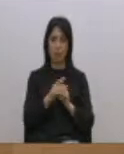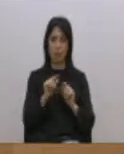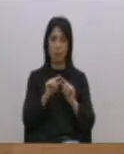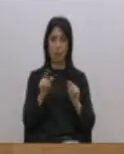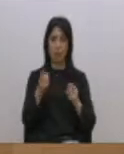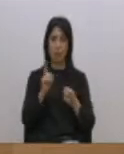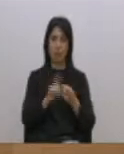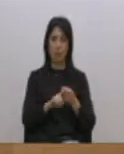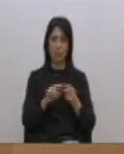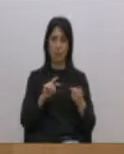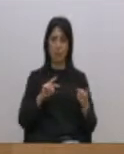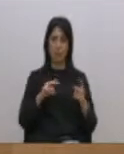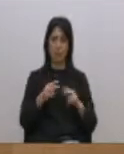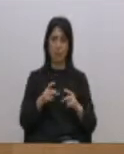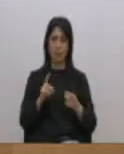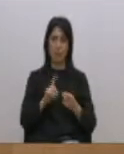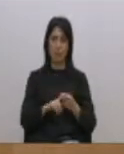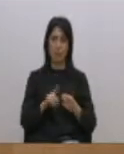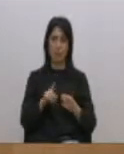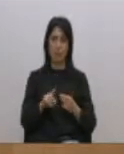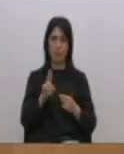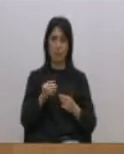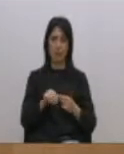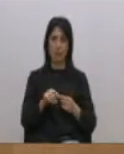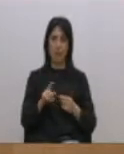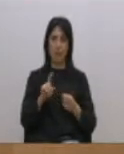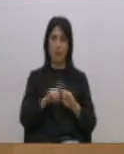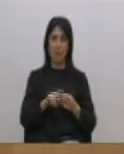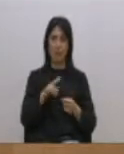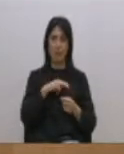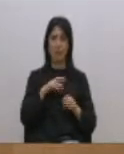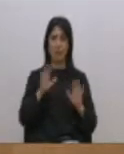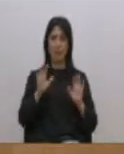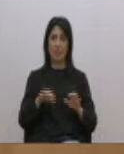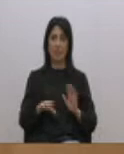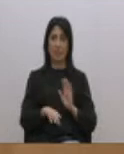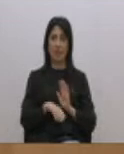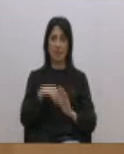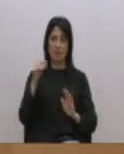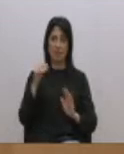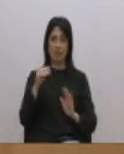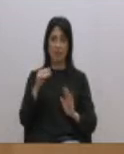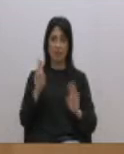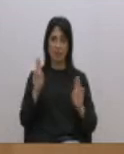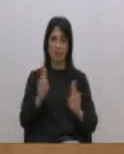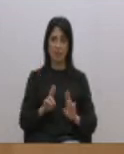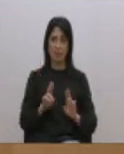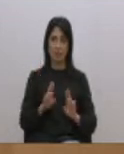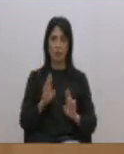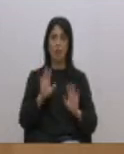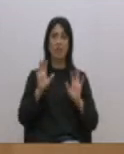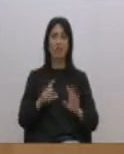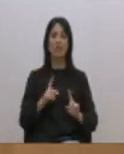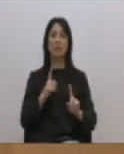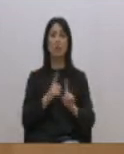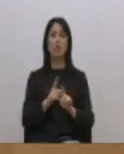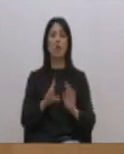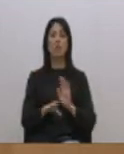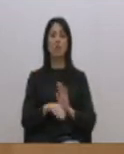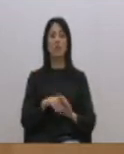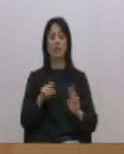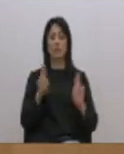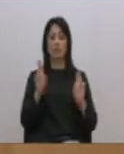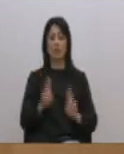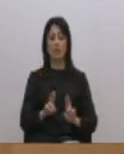მუხთან დაკავშირებით სრულებასთან დაკავშირებით და ეხება პარლამენტის თავმჯდომარის არჩევის წესს. თავმჯდომარის მოადგილის არჩევის